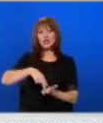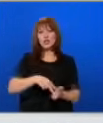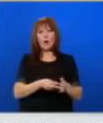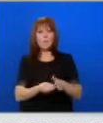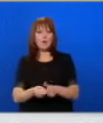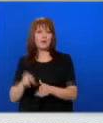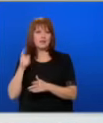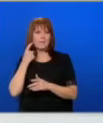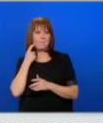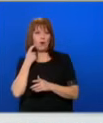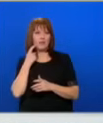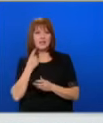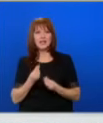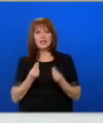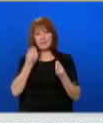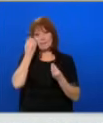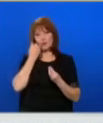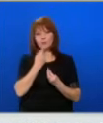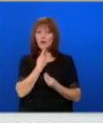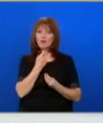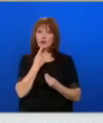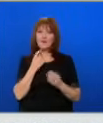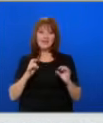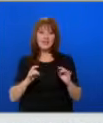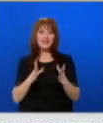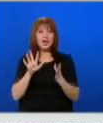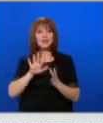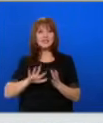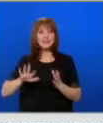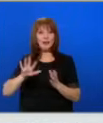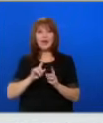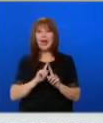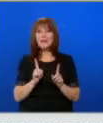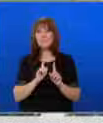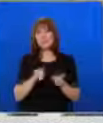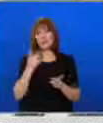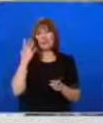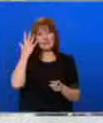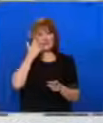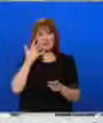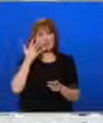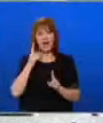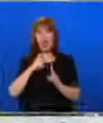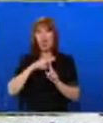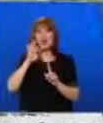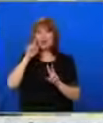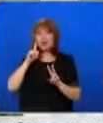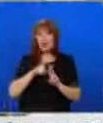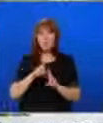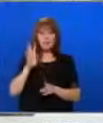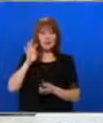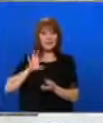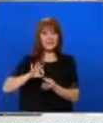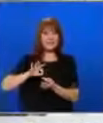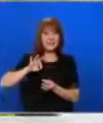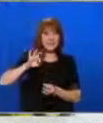на Боровец. За по-добри условия в началото на сезона не можехме и да мечтаем. Топ! 40 санта